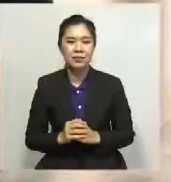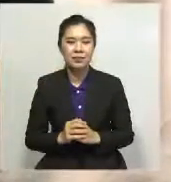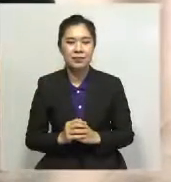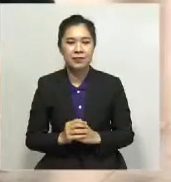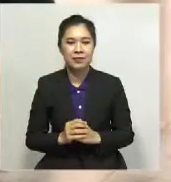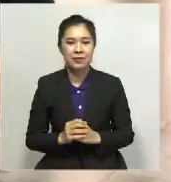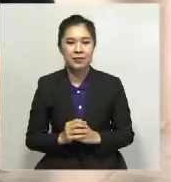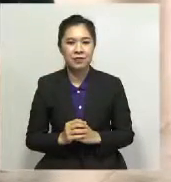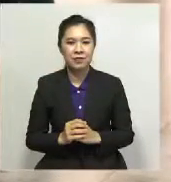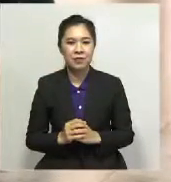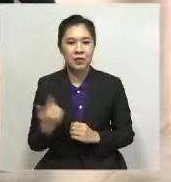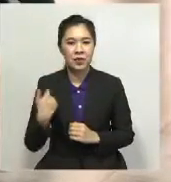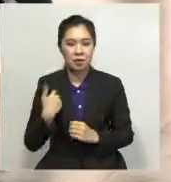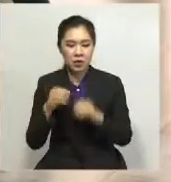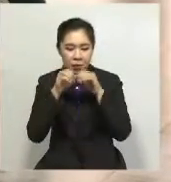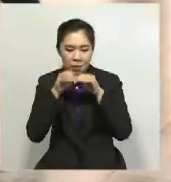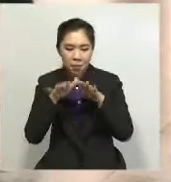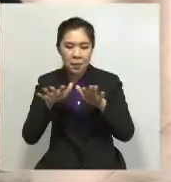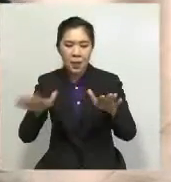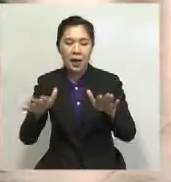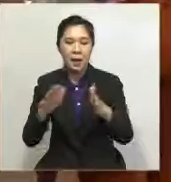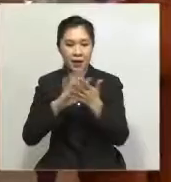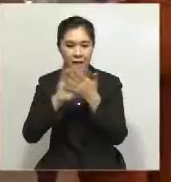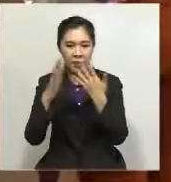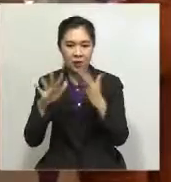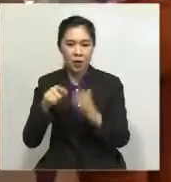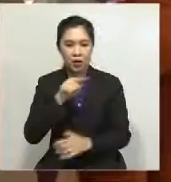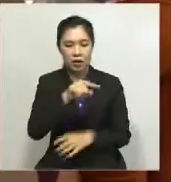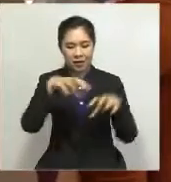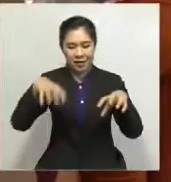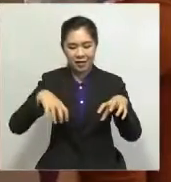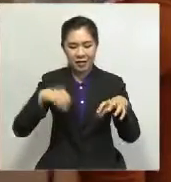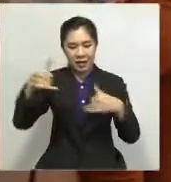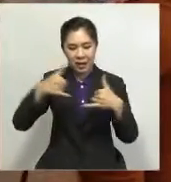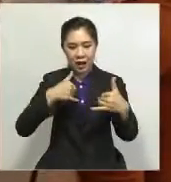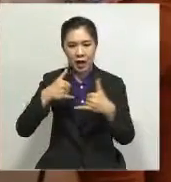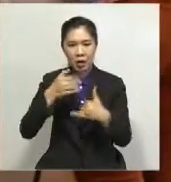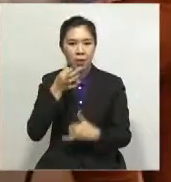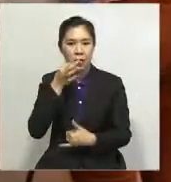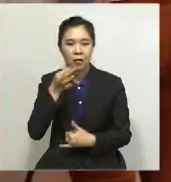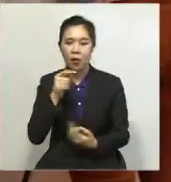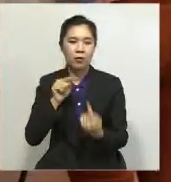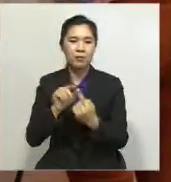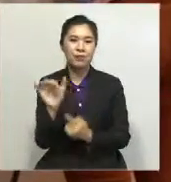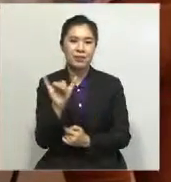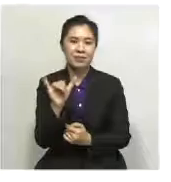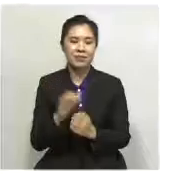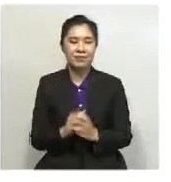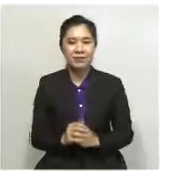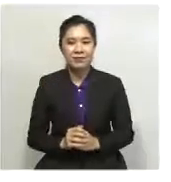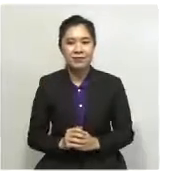ดราชสิทธารามที่นายพิสิทธิ์ชัยโพสต์พาดพิงเนี่ยก็ยังไม่มีการเข้ามาแจ้งความร้องทุกข์กับทางกองปราบแต่อย่างใดค่ะ